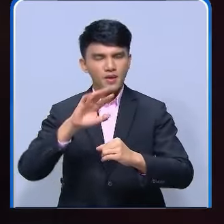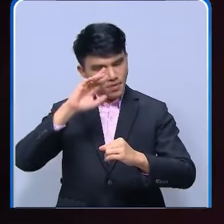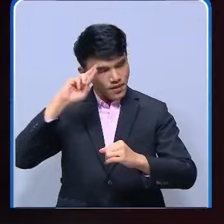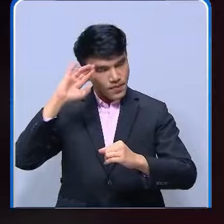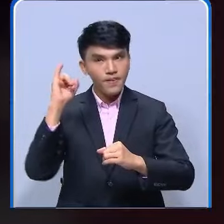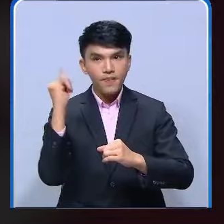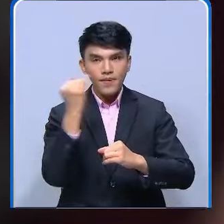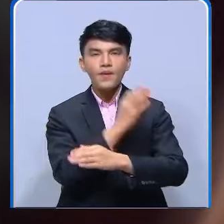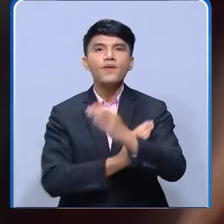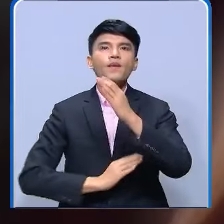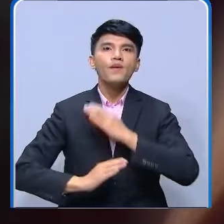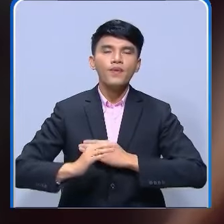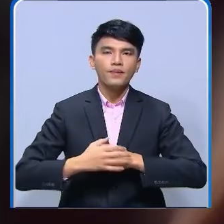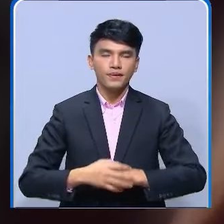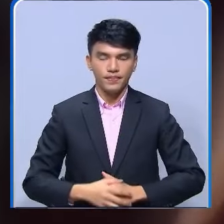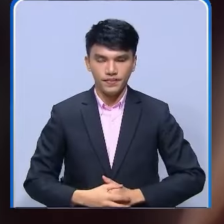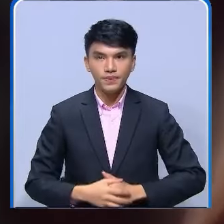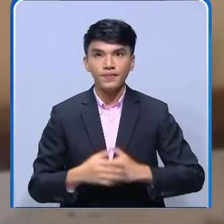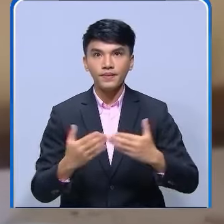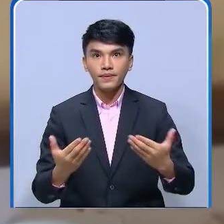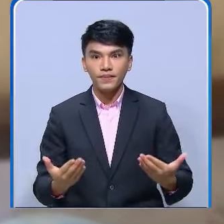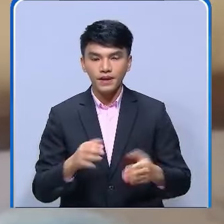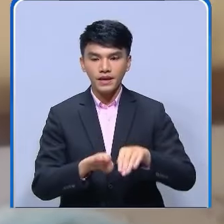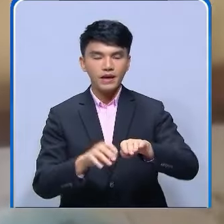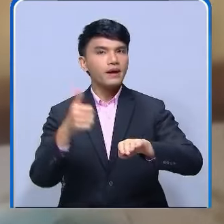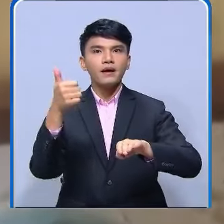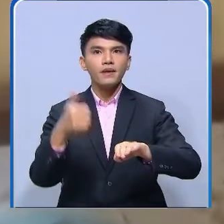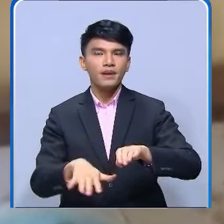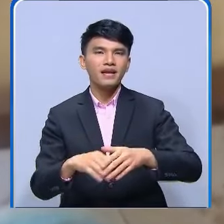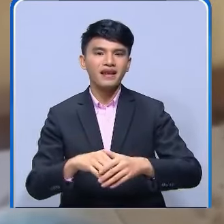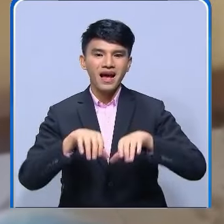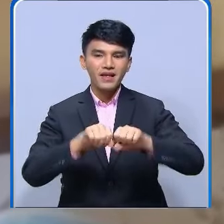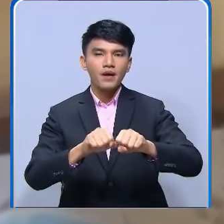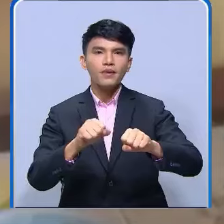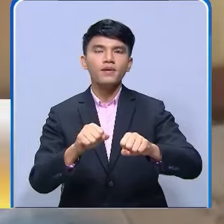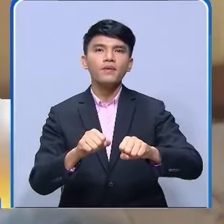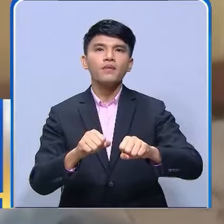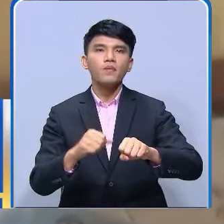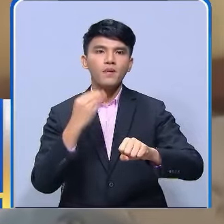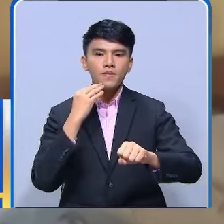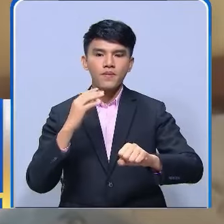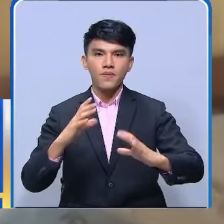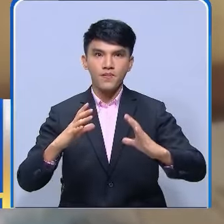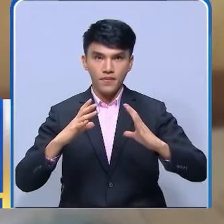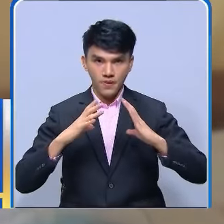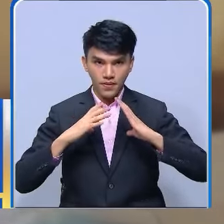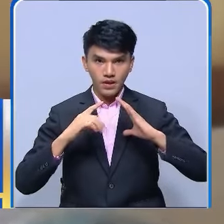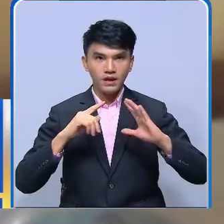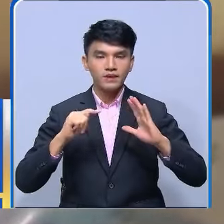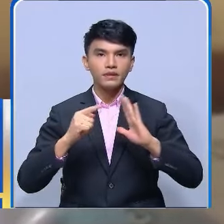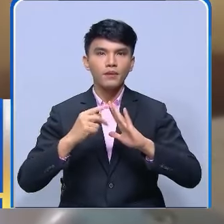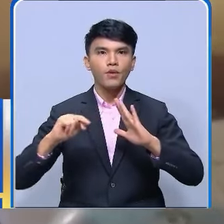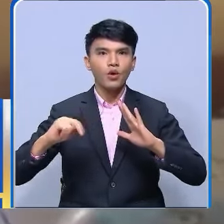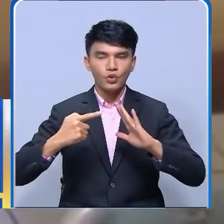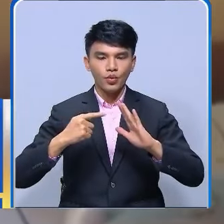ครับพิการขาทั้งสองข้างคือไม่สามารถเดินได้ถูกจับขังในห้องน้ำที่บ้านหลังหนึ่งในตำบลทุ่งควายกินอำเ